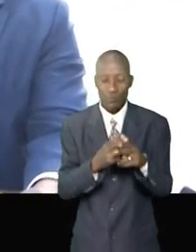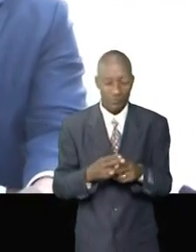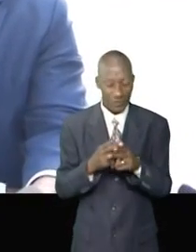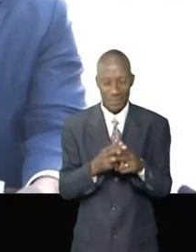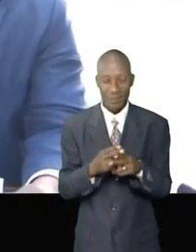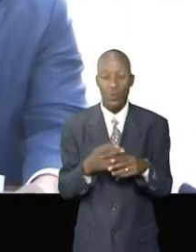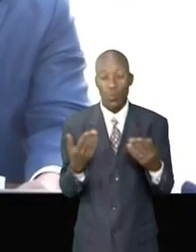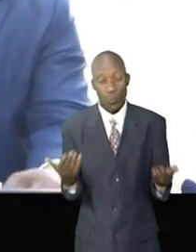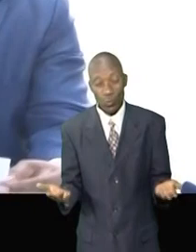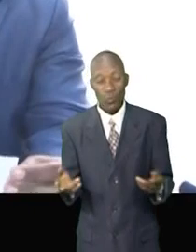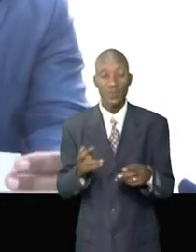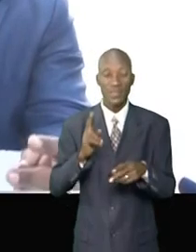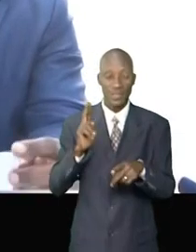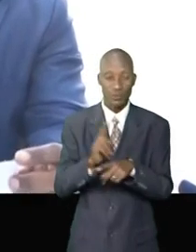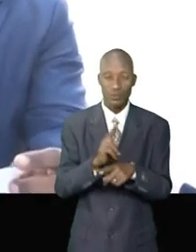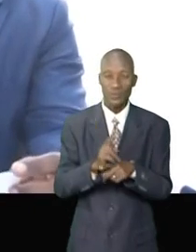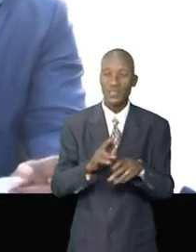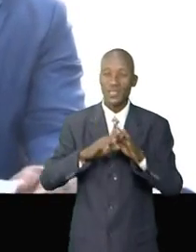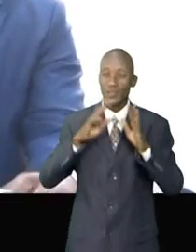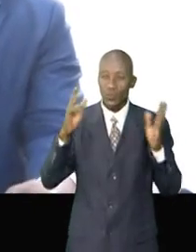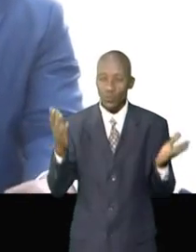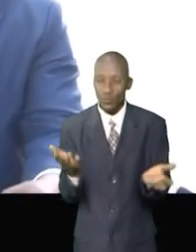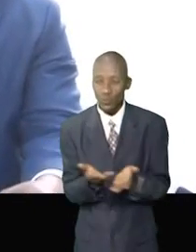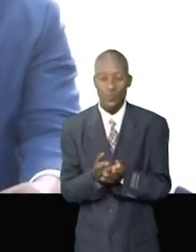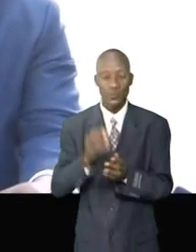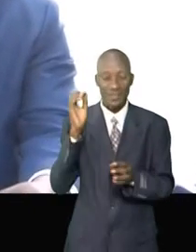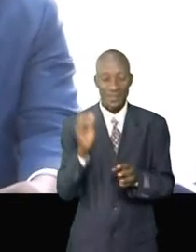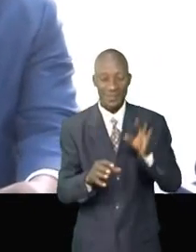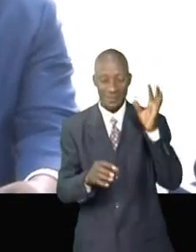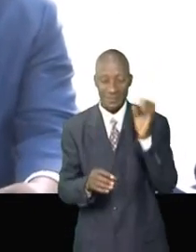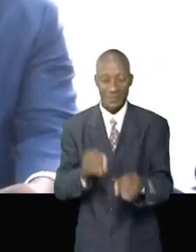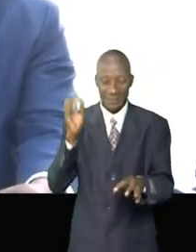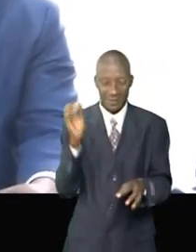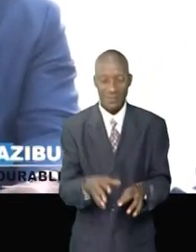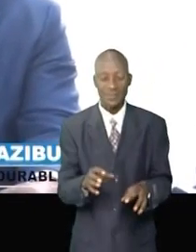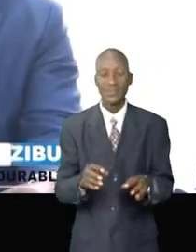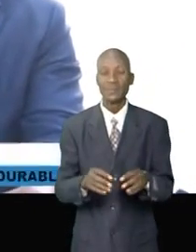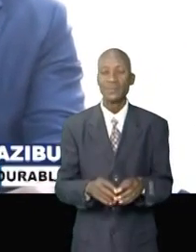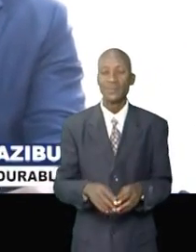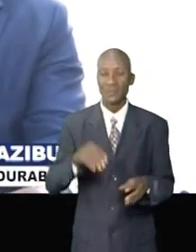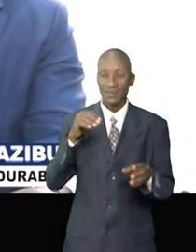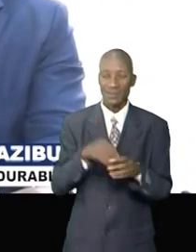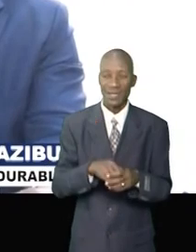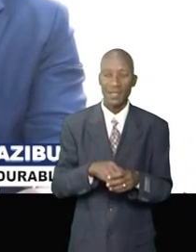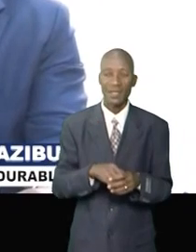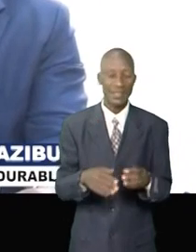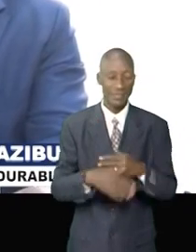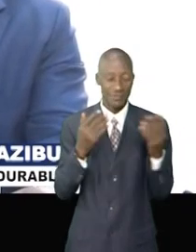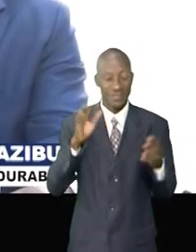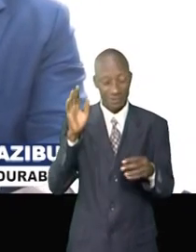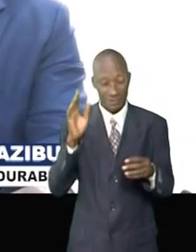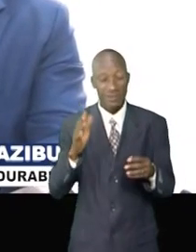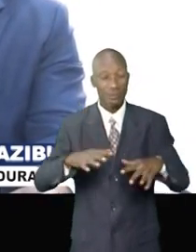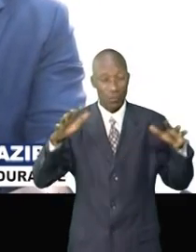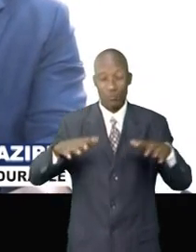et à travers les entités décentralisées et déconcentrées, des actions de tous les intervenants pour la